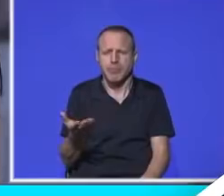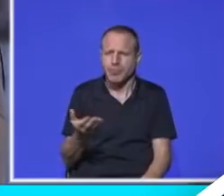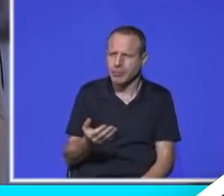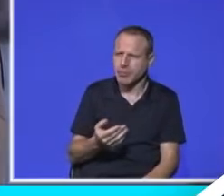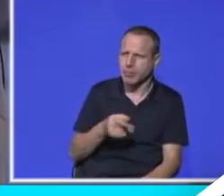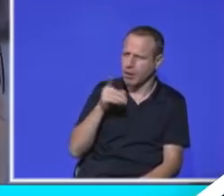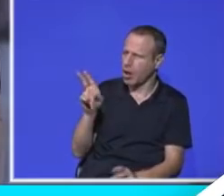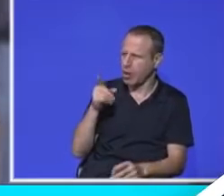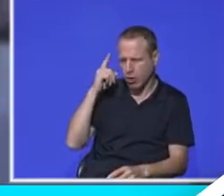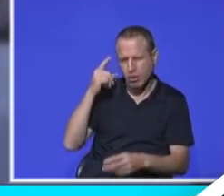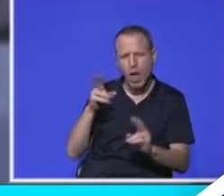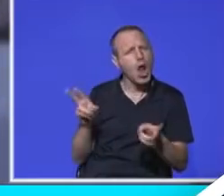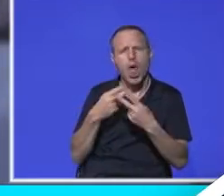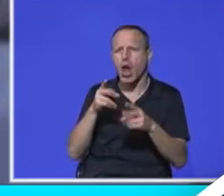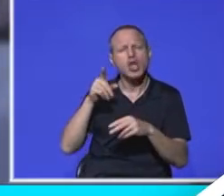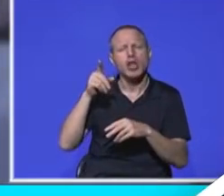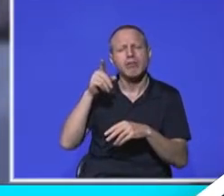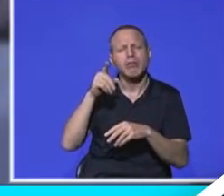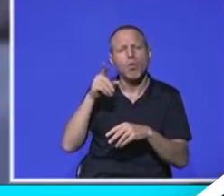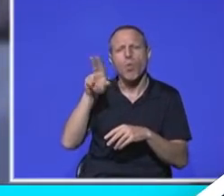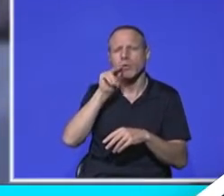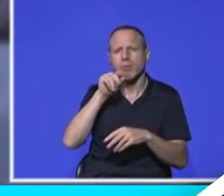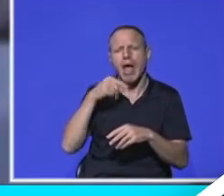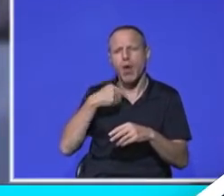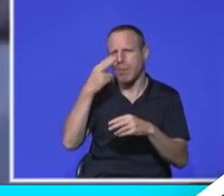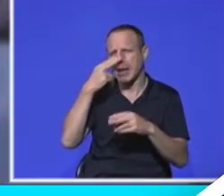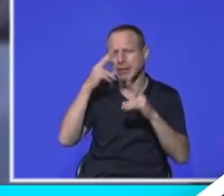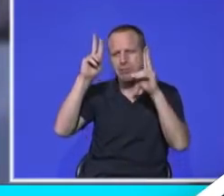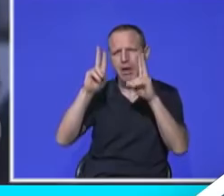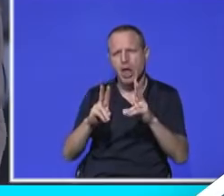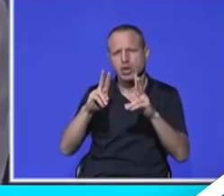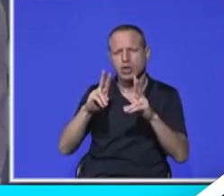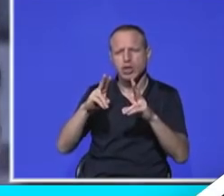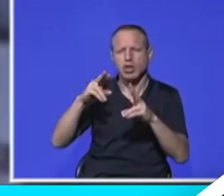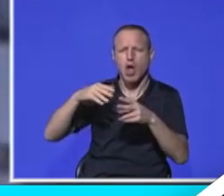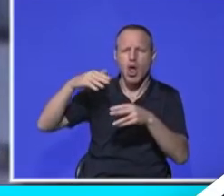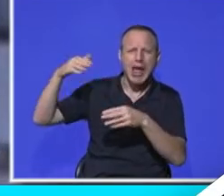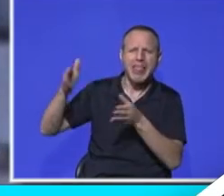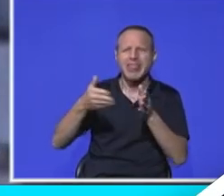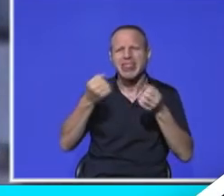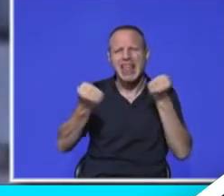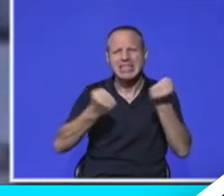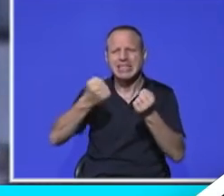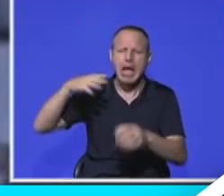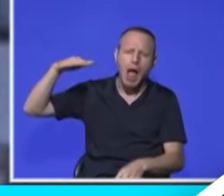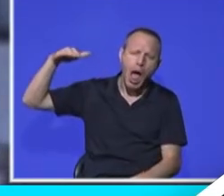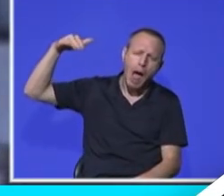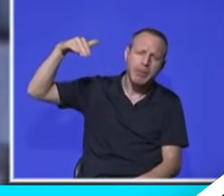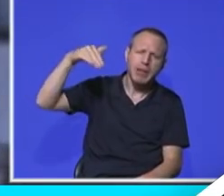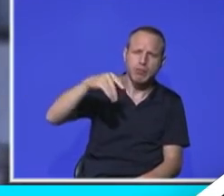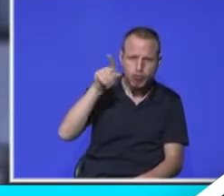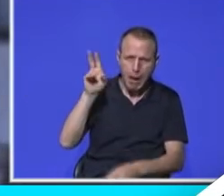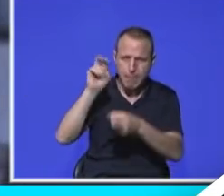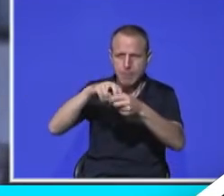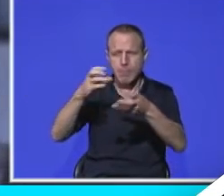דיבר על, אנחנו מנסים לעצור את הנסיעה הזאת, שהולכת להידרדר לתהום, כשהם על האוטובוס הזה שמידרדר